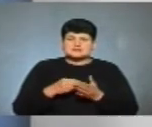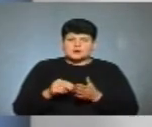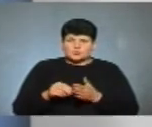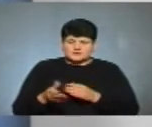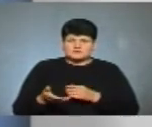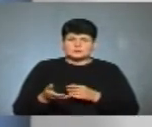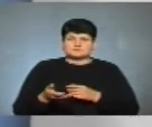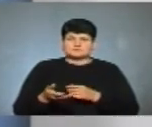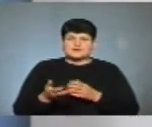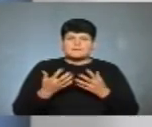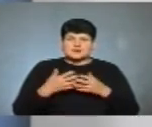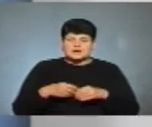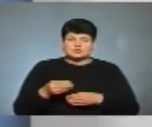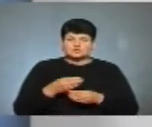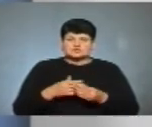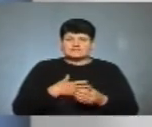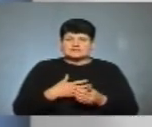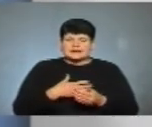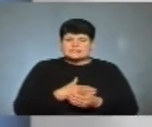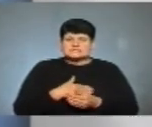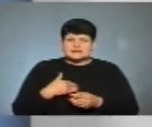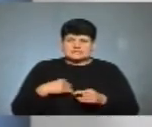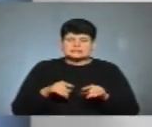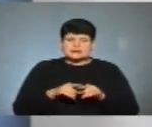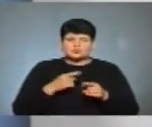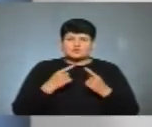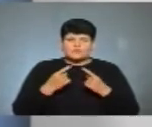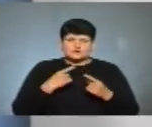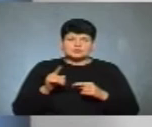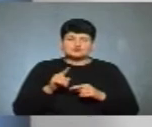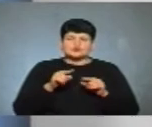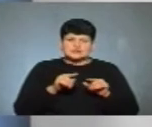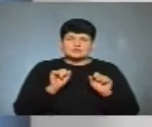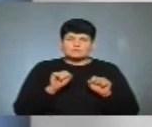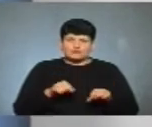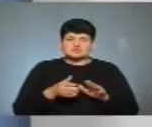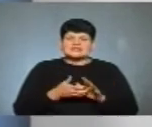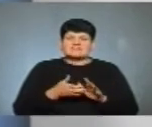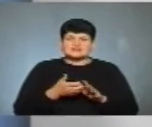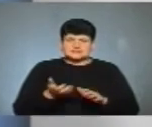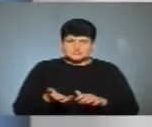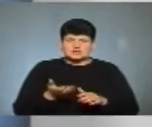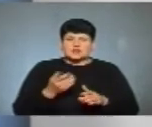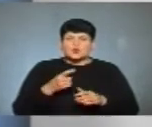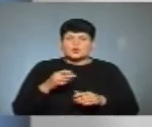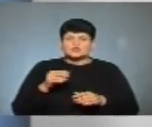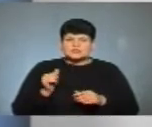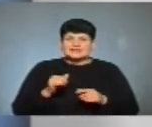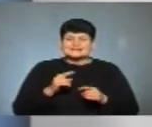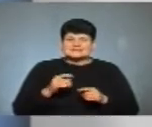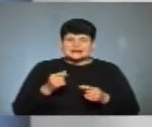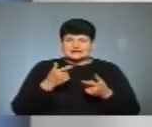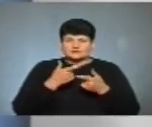і апаратів штучної вентиляції легень, про які також говорили, що їх може не вистачити. Хоча за інформацією, яку,